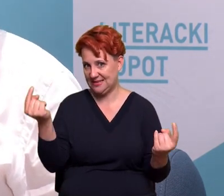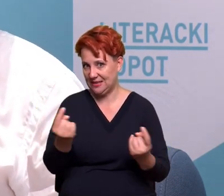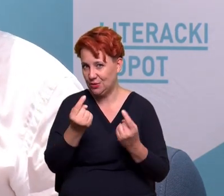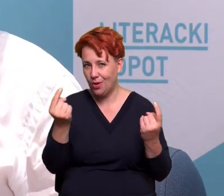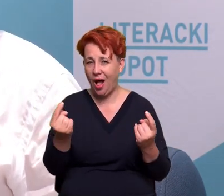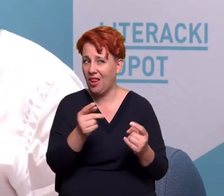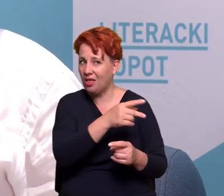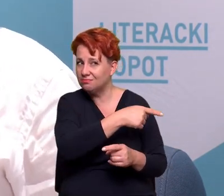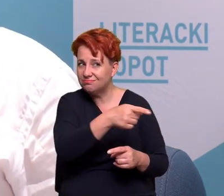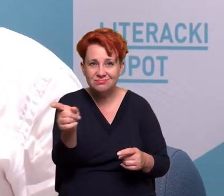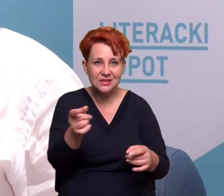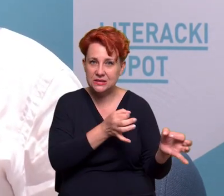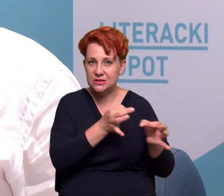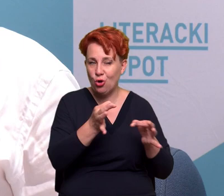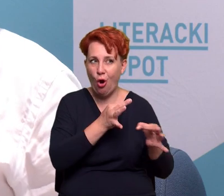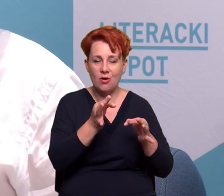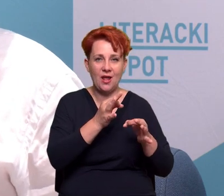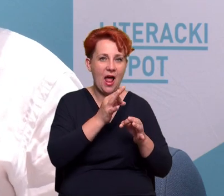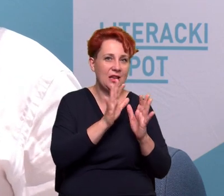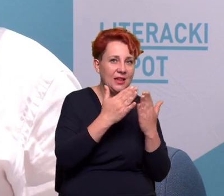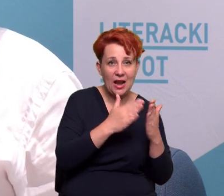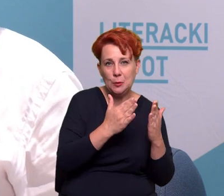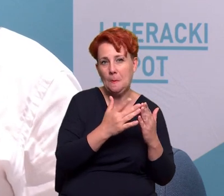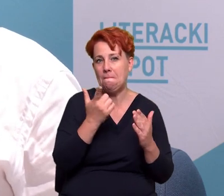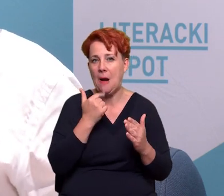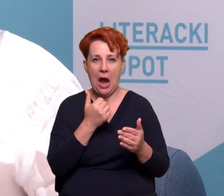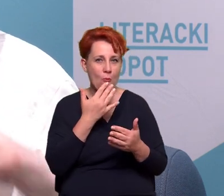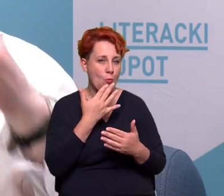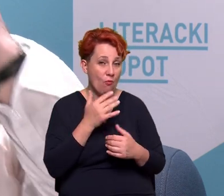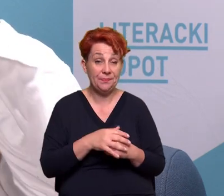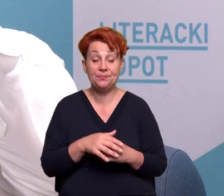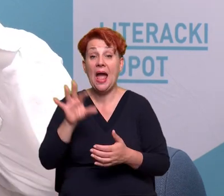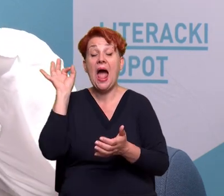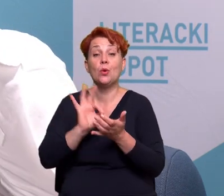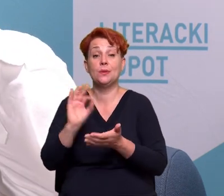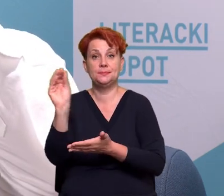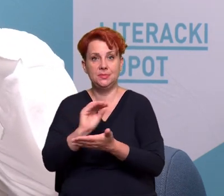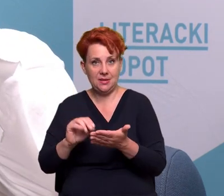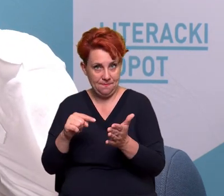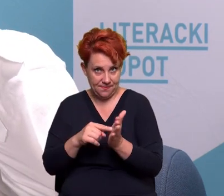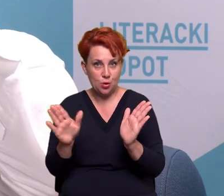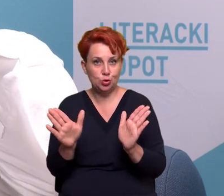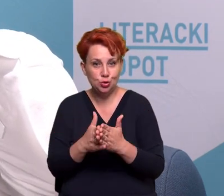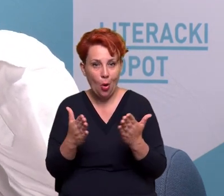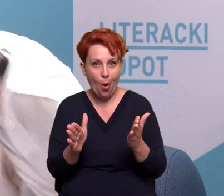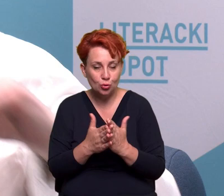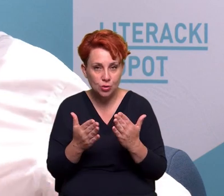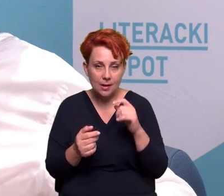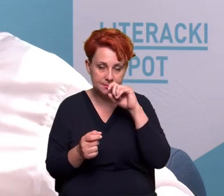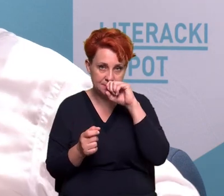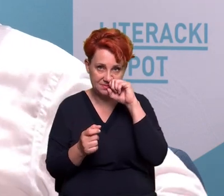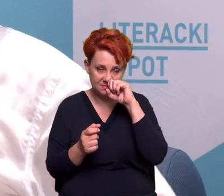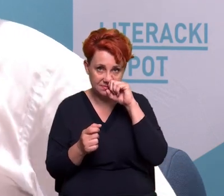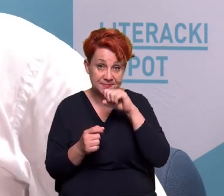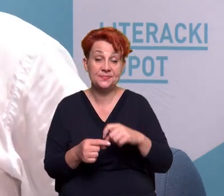historyków literatury raczej nie omawiana. Ja pisałem Hahnemanna jednym okiem patrząc